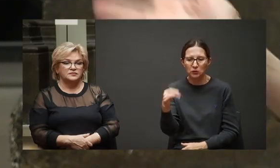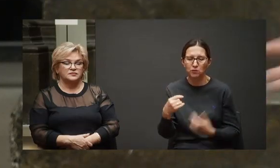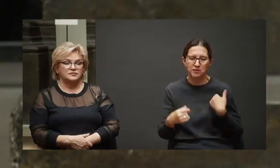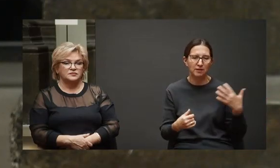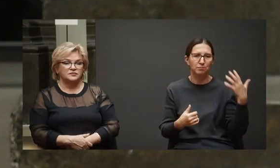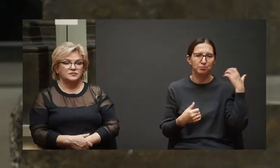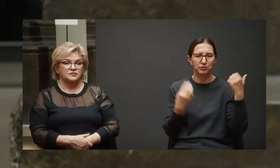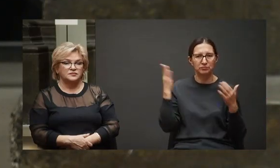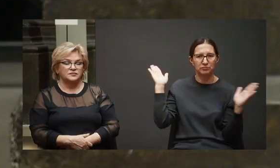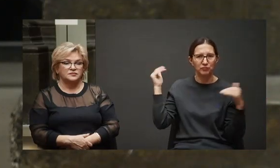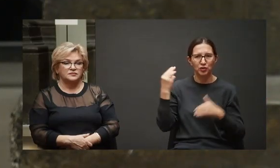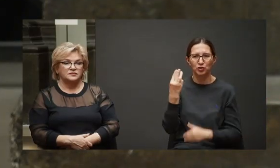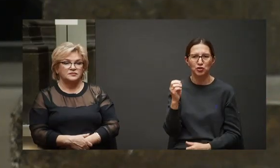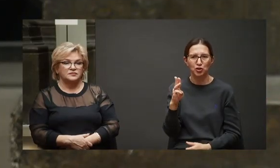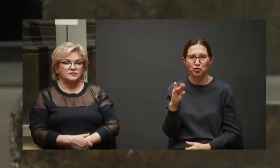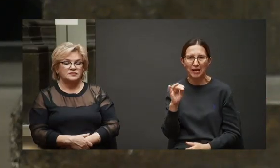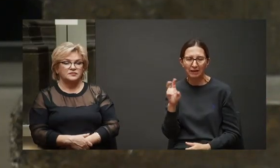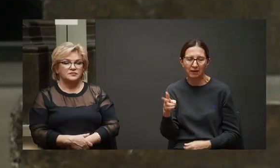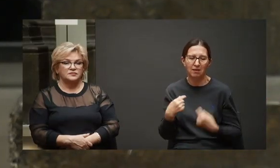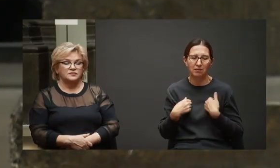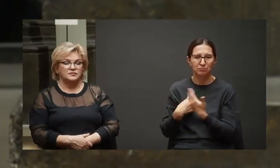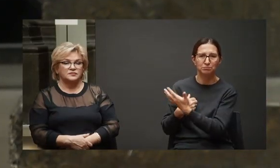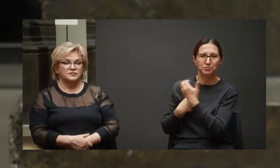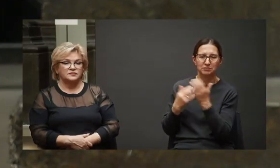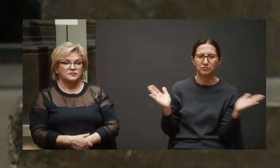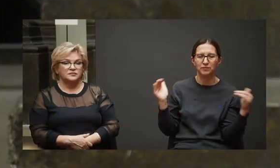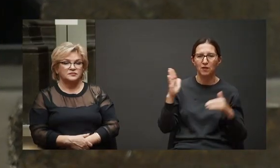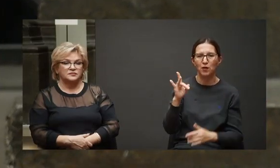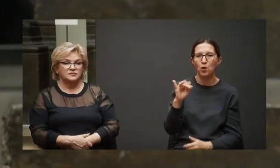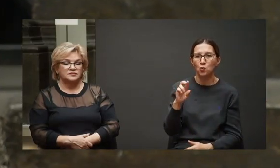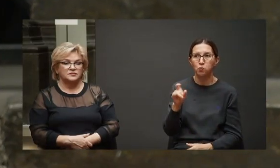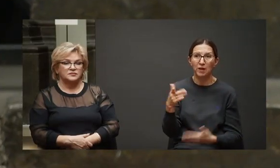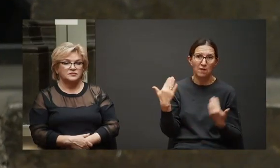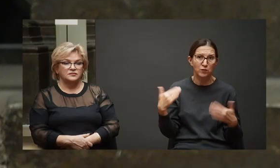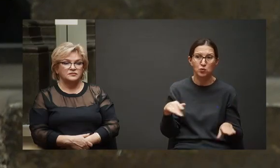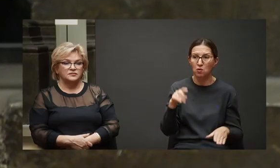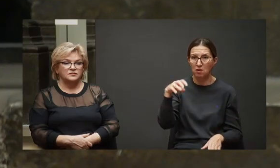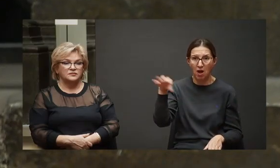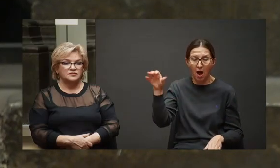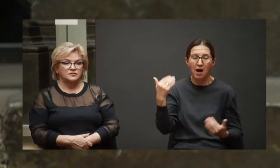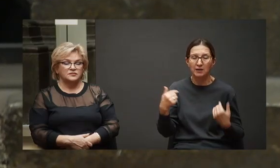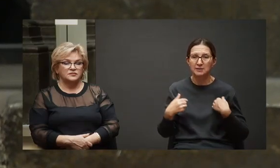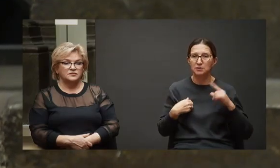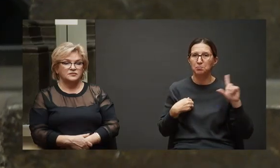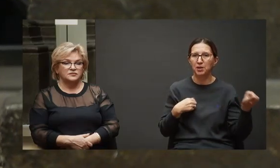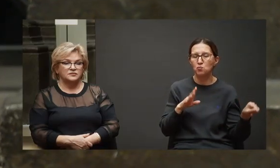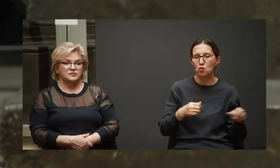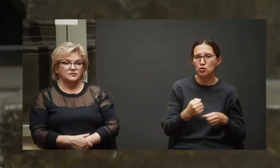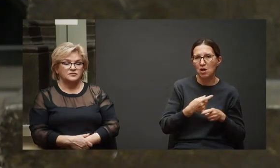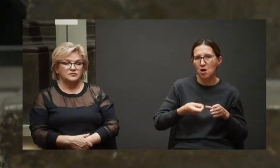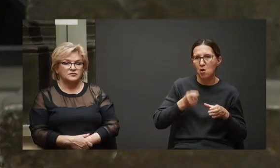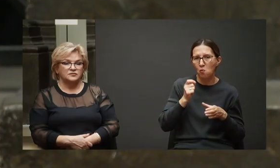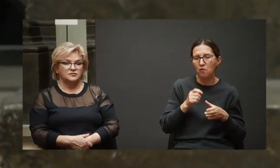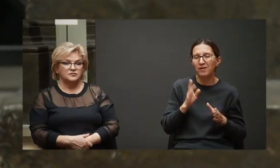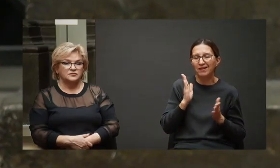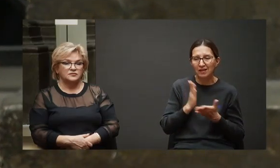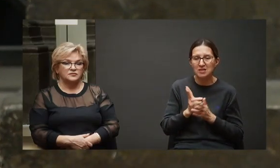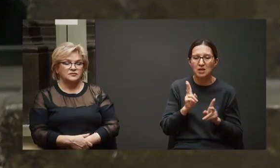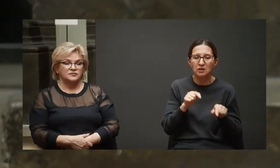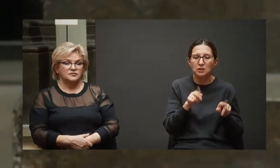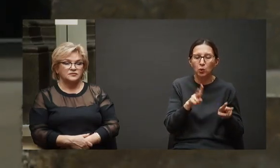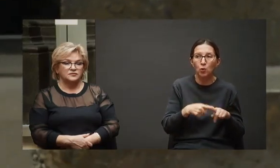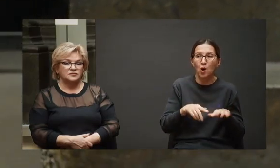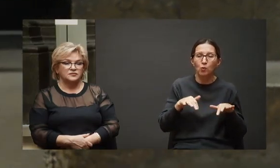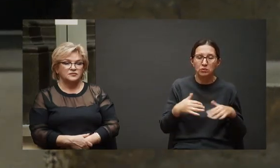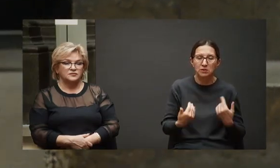был. А теперь можно идти кофе пить. Да, и вот те, которые реально устают, побывав только в зале Врубеля, или только